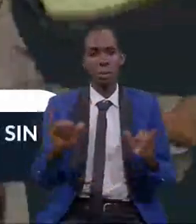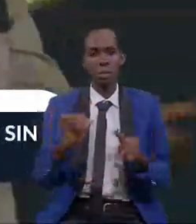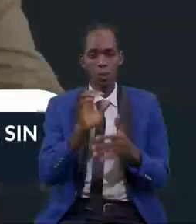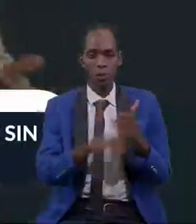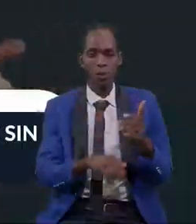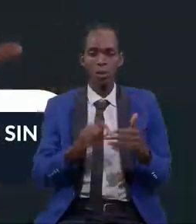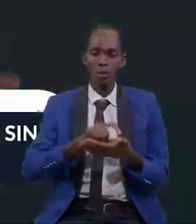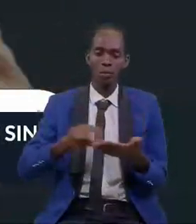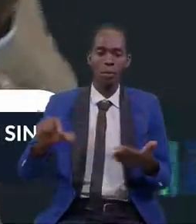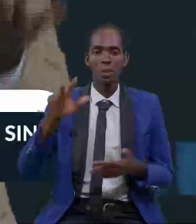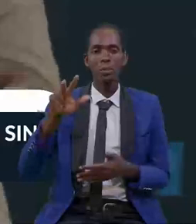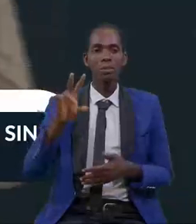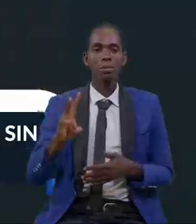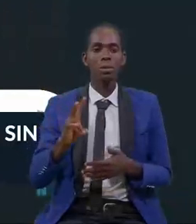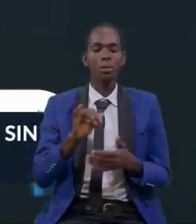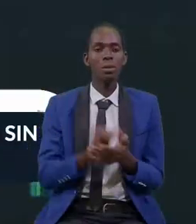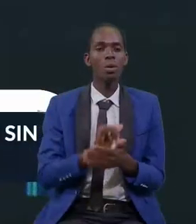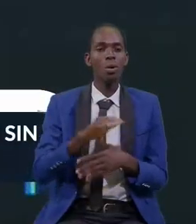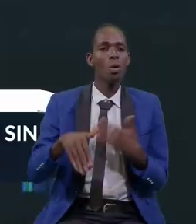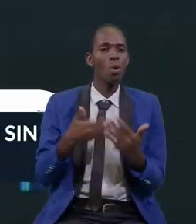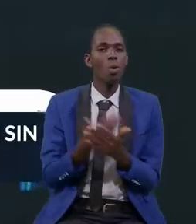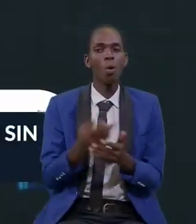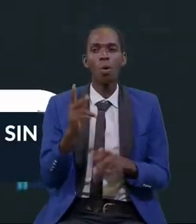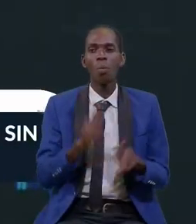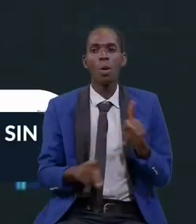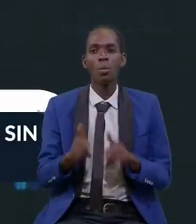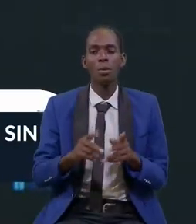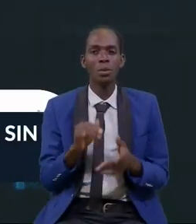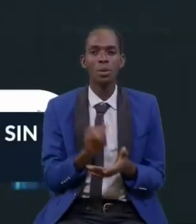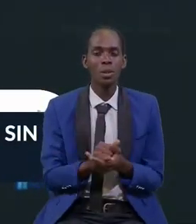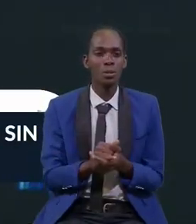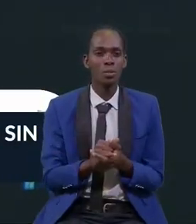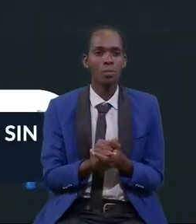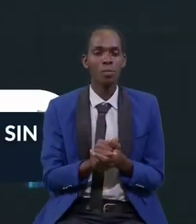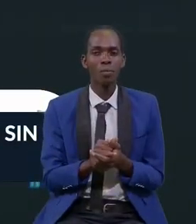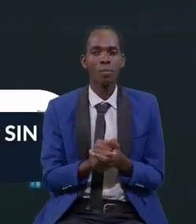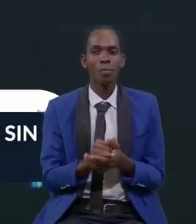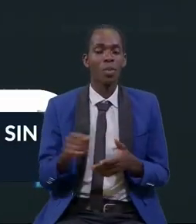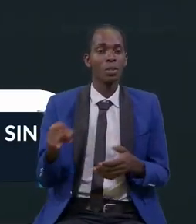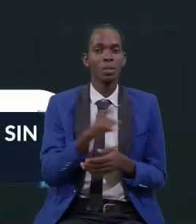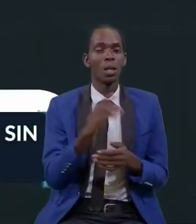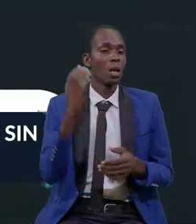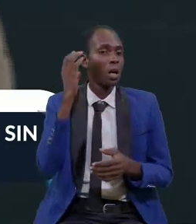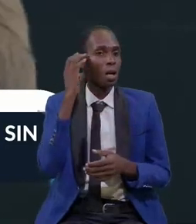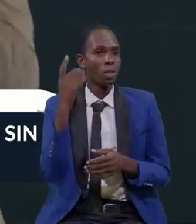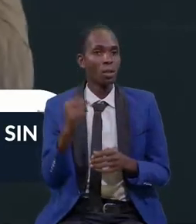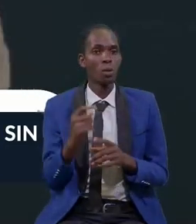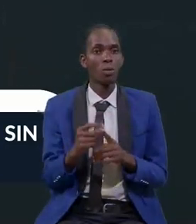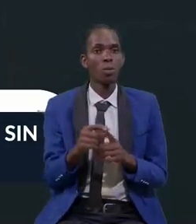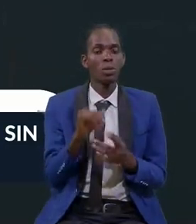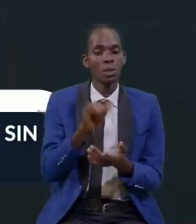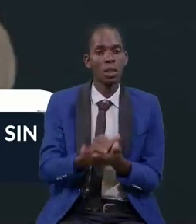Verset 37. Pour que tous ceux qui ont entendu la parole, prière